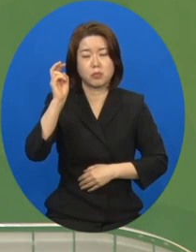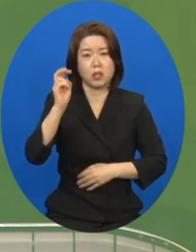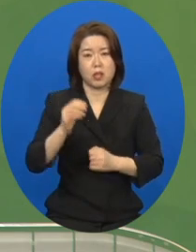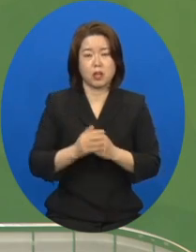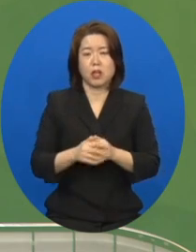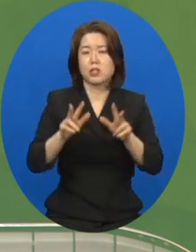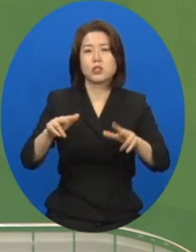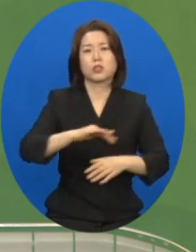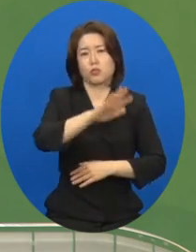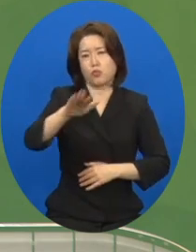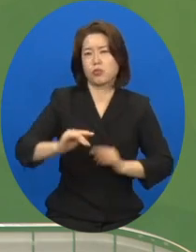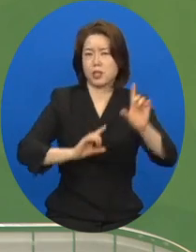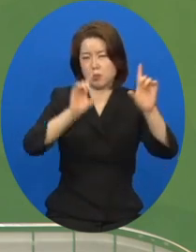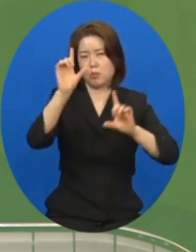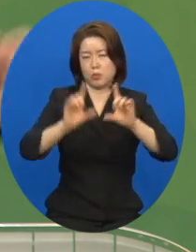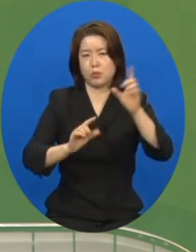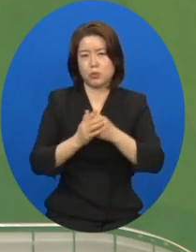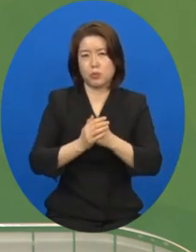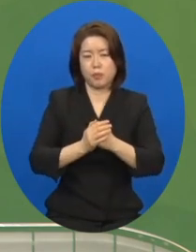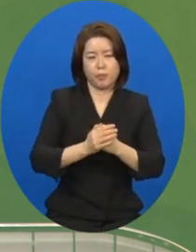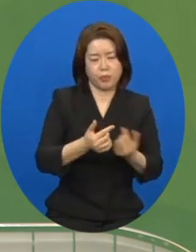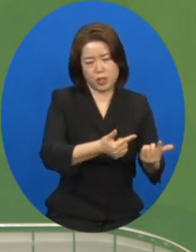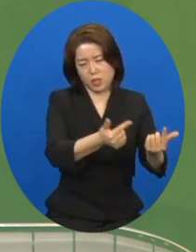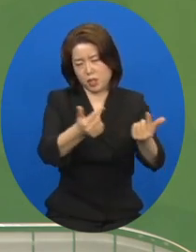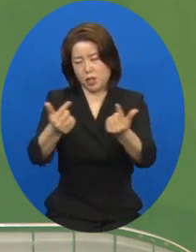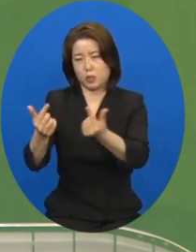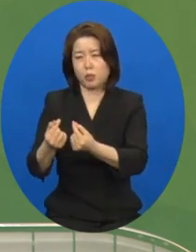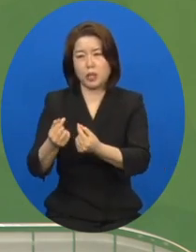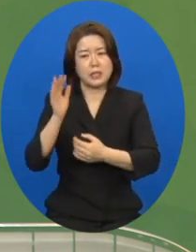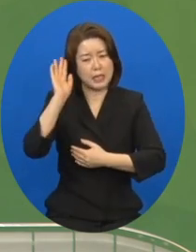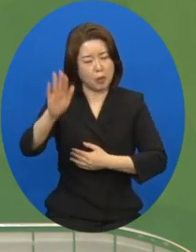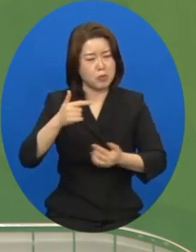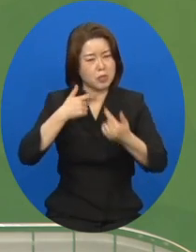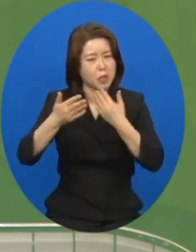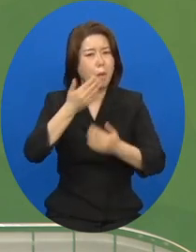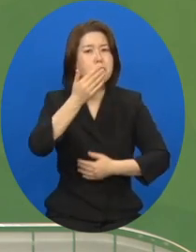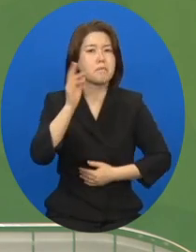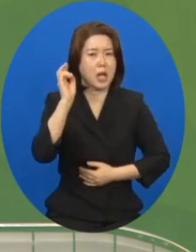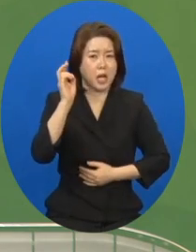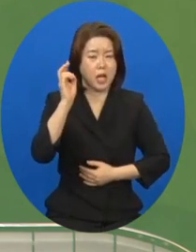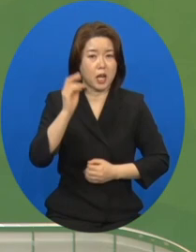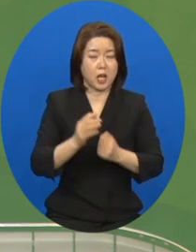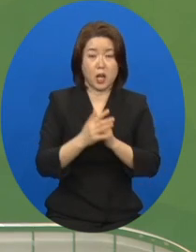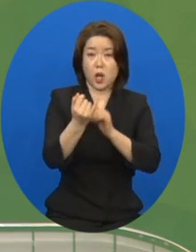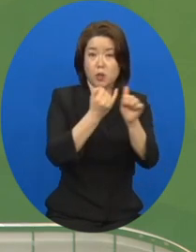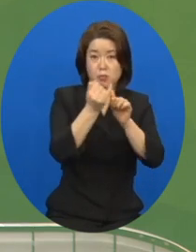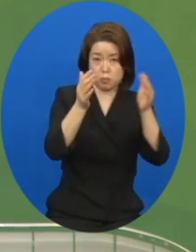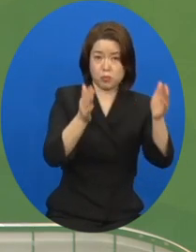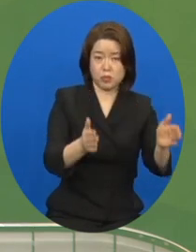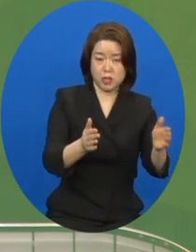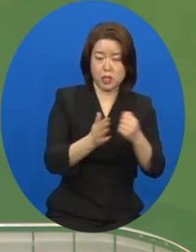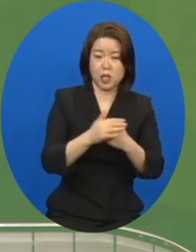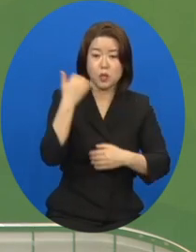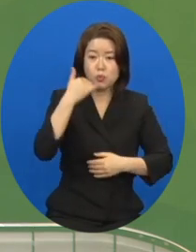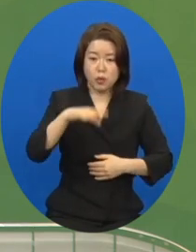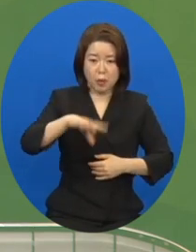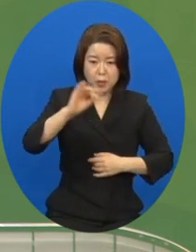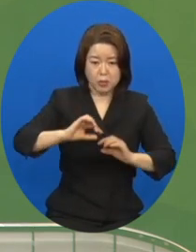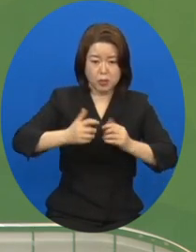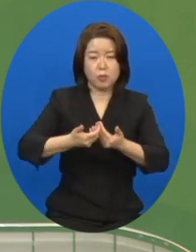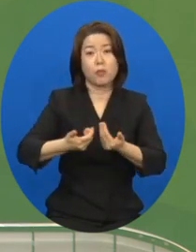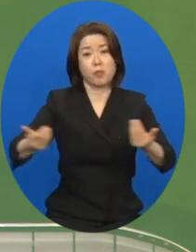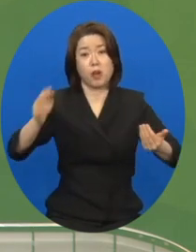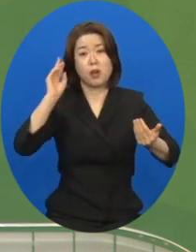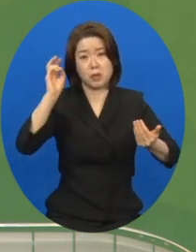우리들의 현실이에요. 우리가 다 겪을 일이에요. 부부 사이에 누군가는 먼저 갑니다.